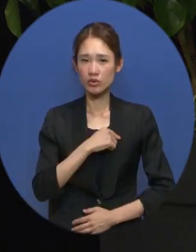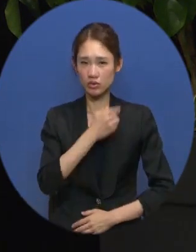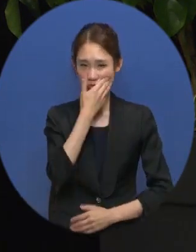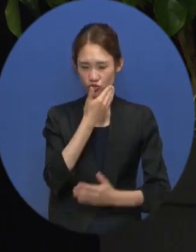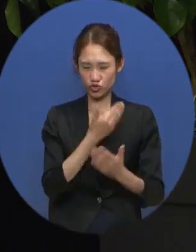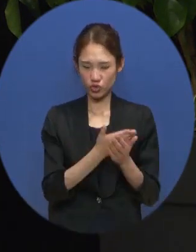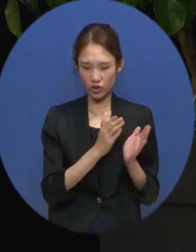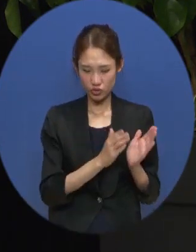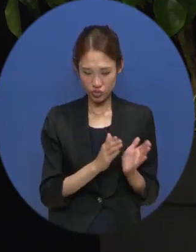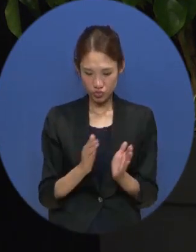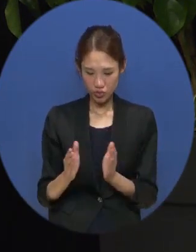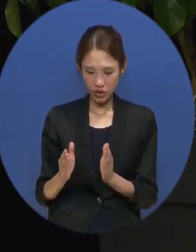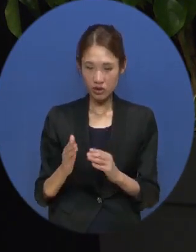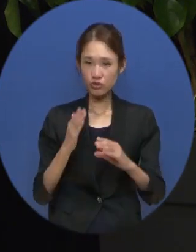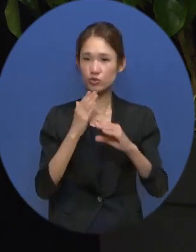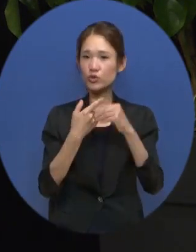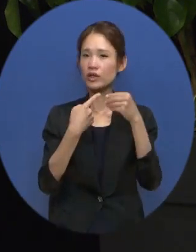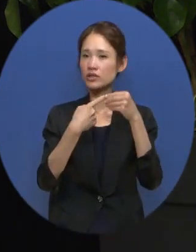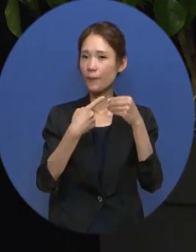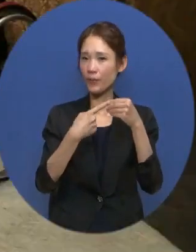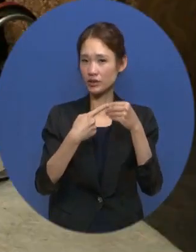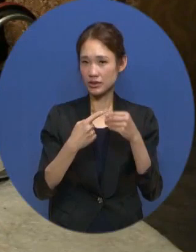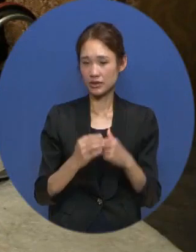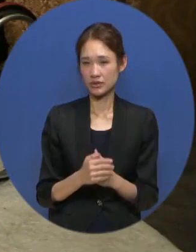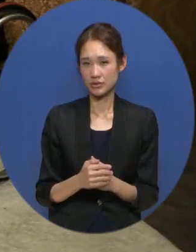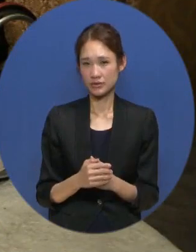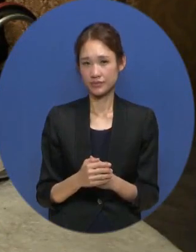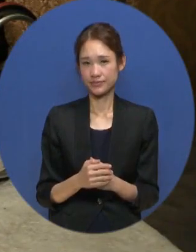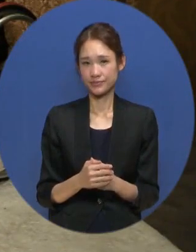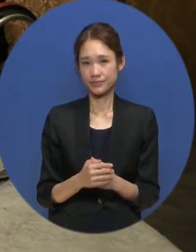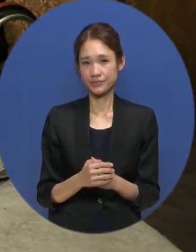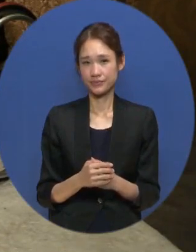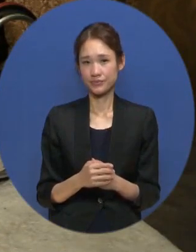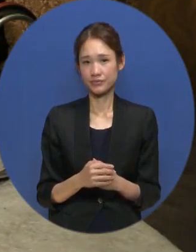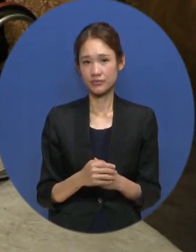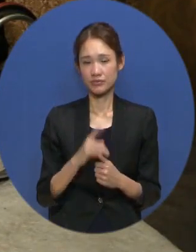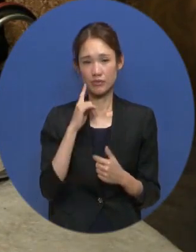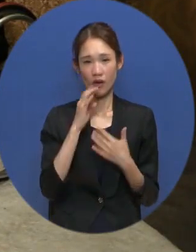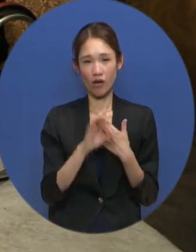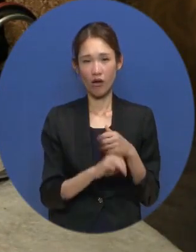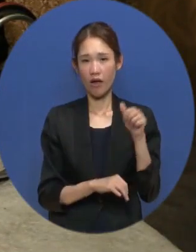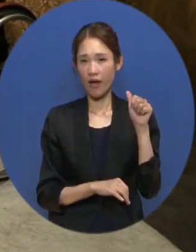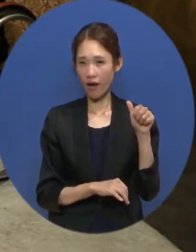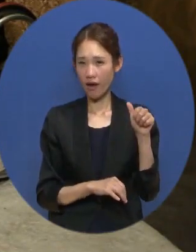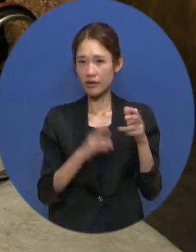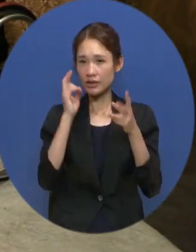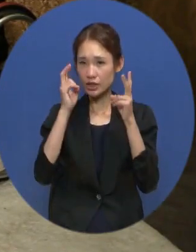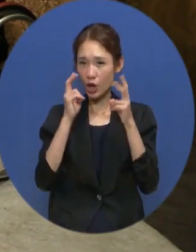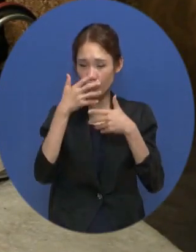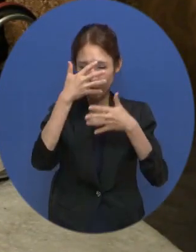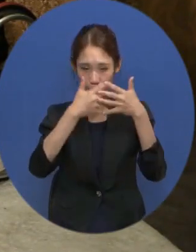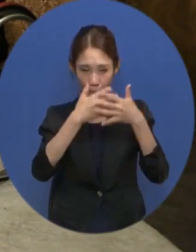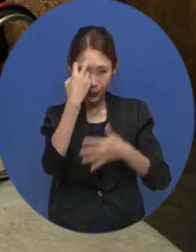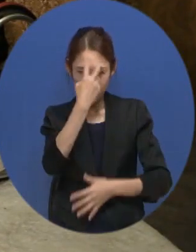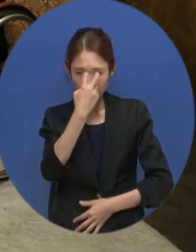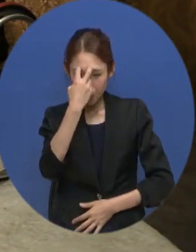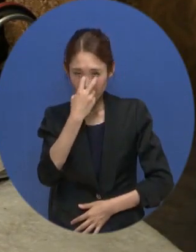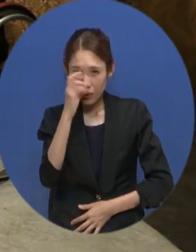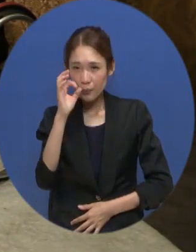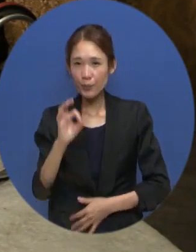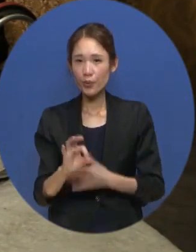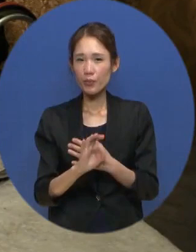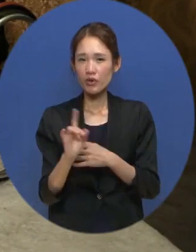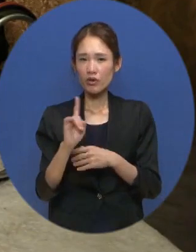준비 과정의 첫 번째라고 생각을 하고요. 네. 만약에 A라는 기업을 모니터링을 한다면 네. 그 A라는 것에